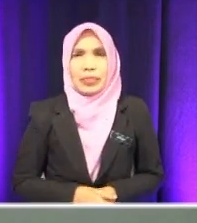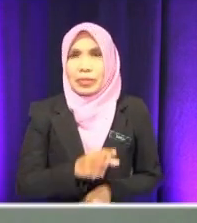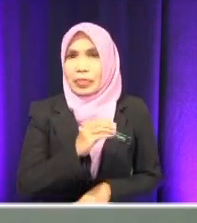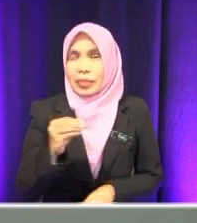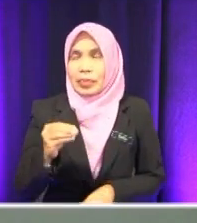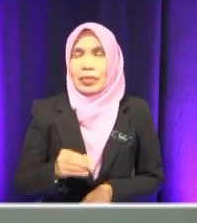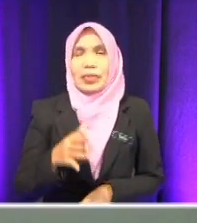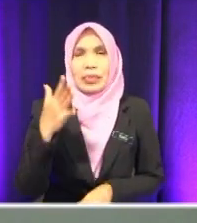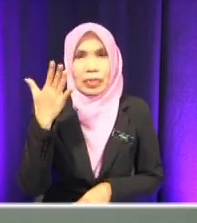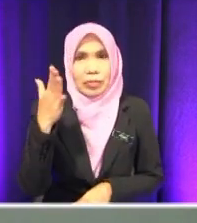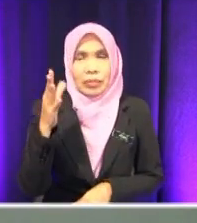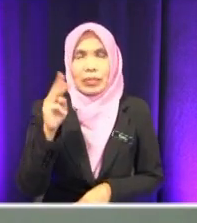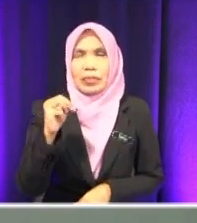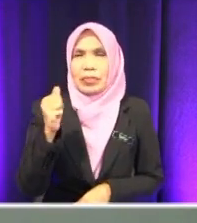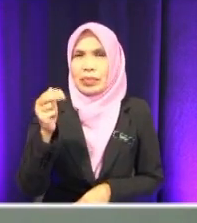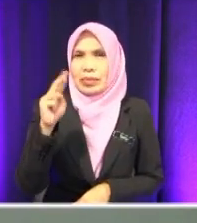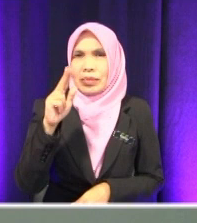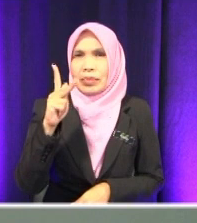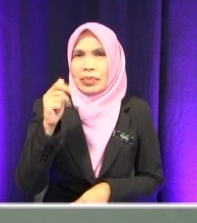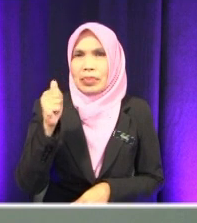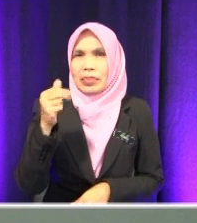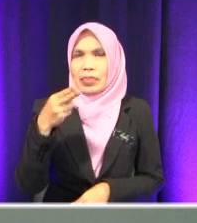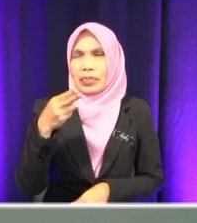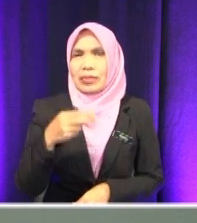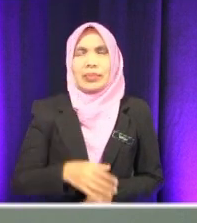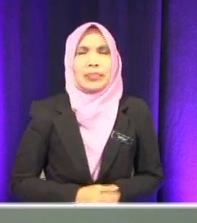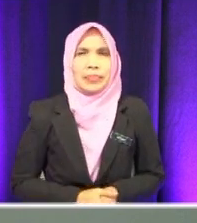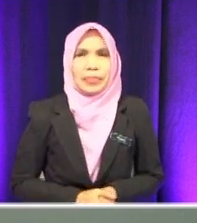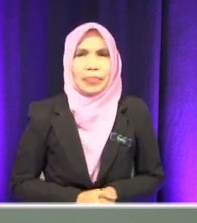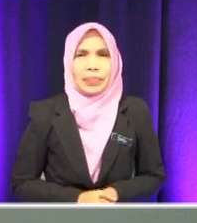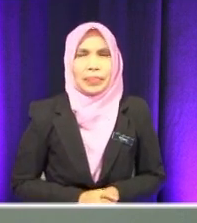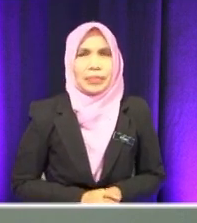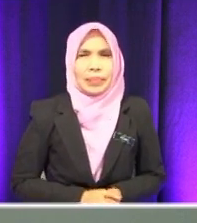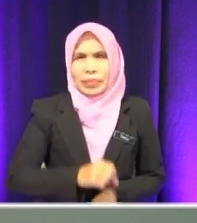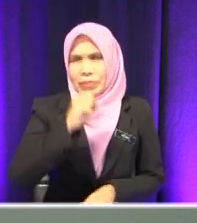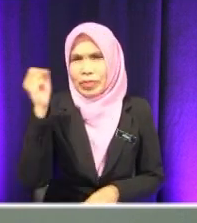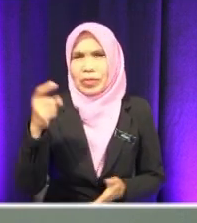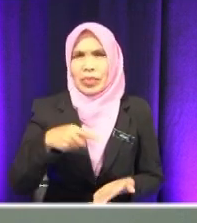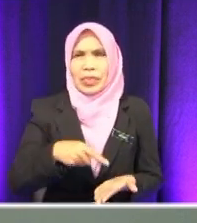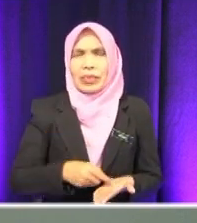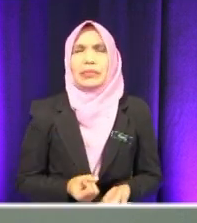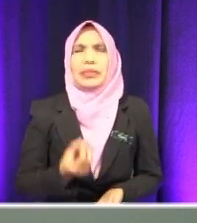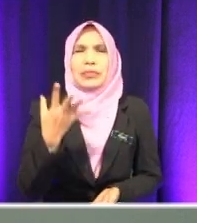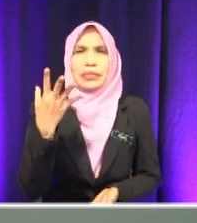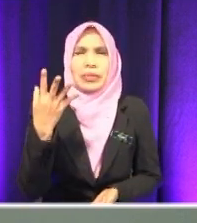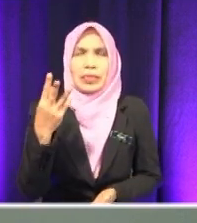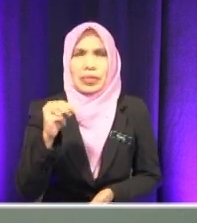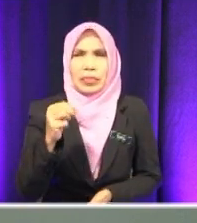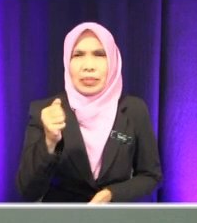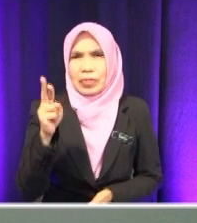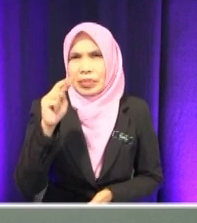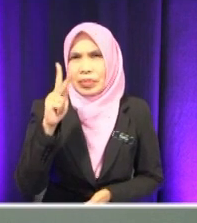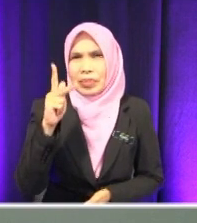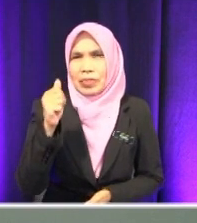tengok dulu kepada soalnya yang berbentuk aplikasi dan mencipta kecewa dan ini berapa macam yang akan keluar tapi